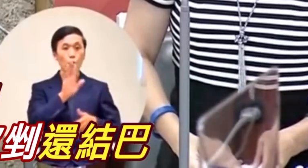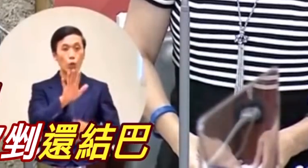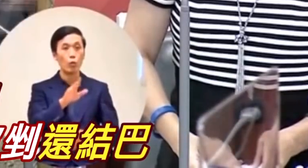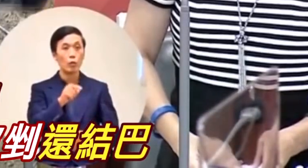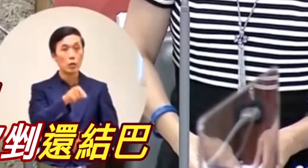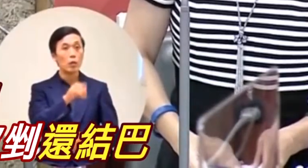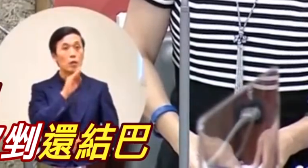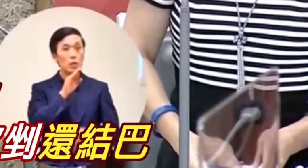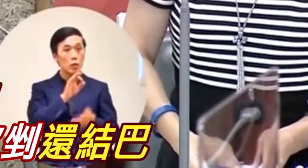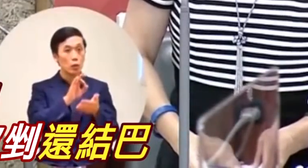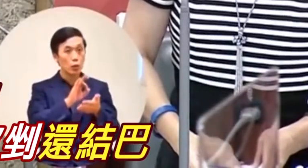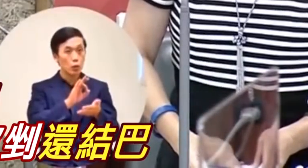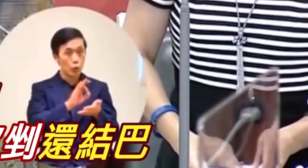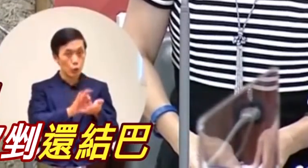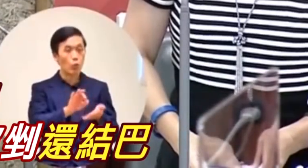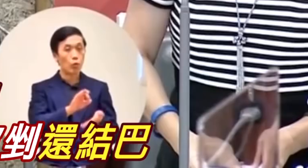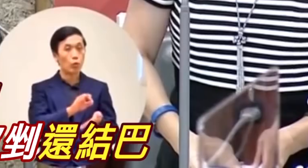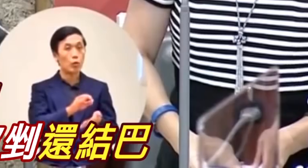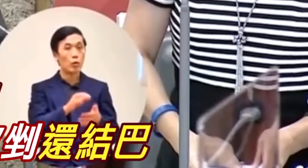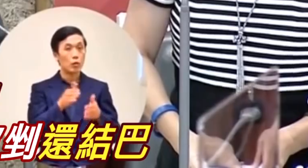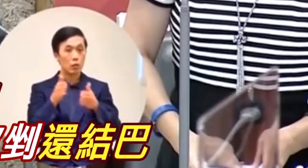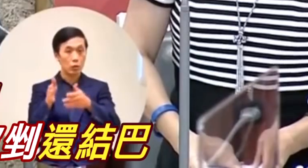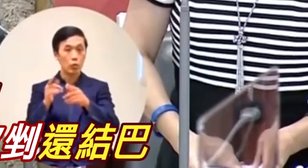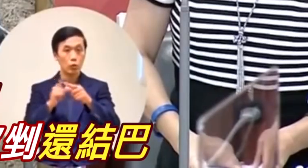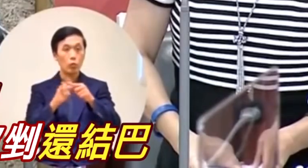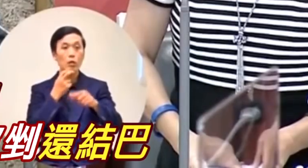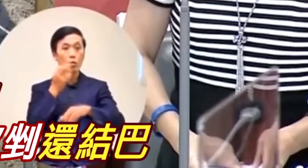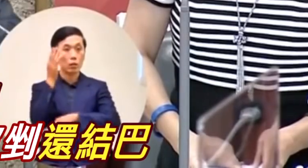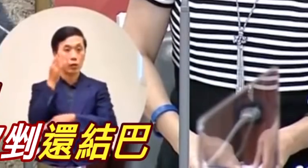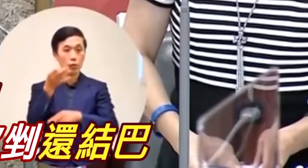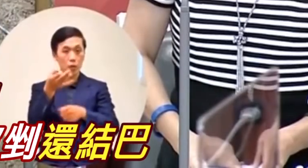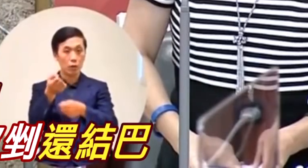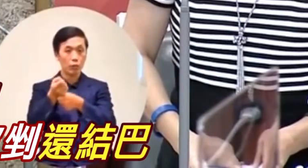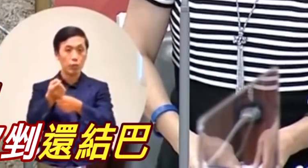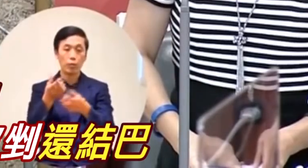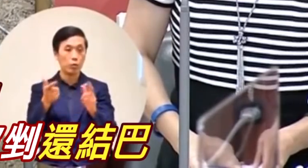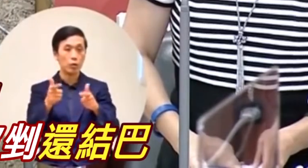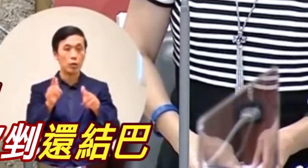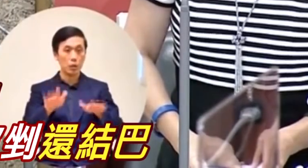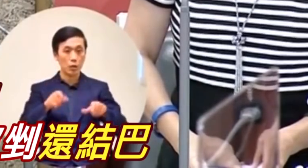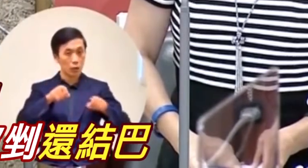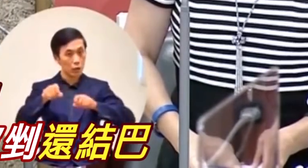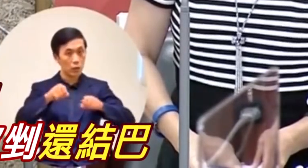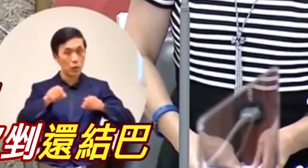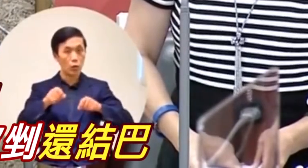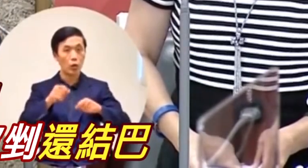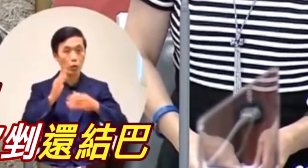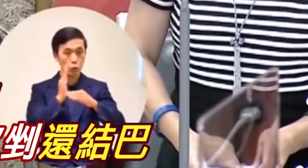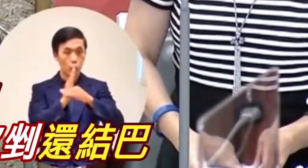使用的并不是跟中央争取的这个经费，我们目前在规划。 所以你